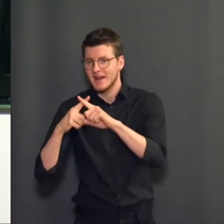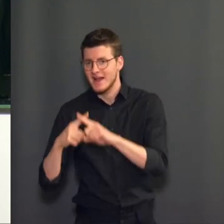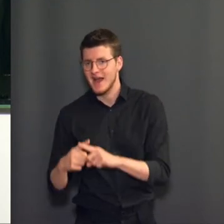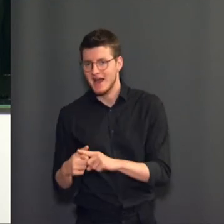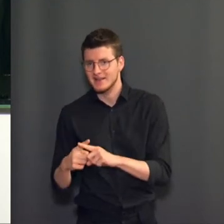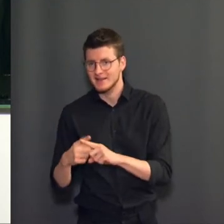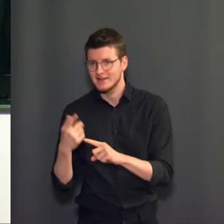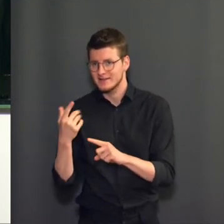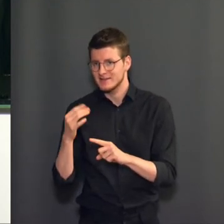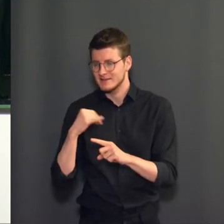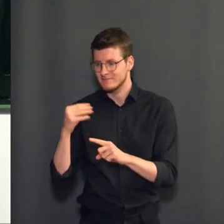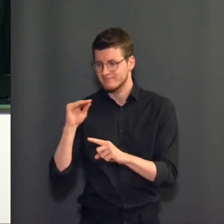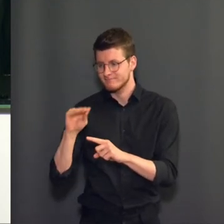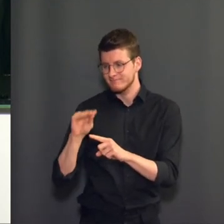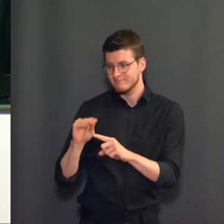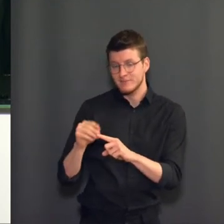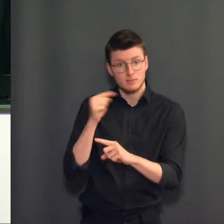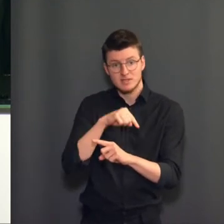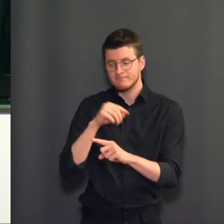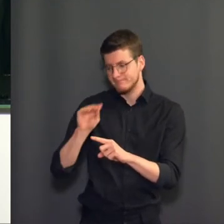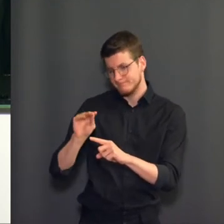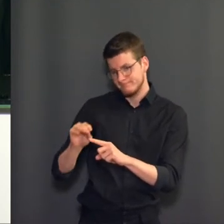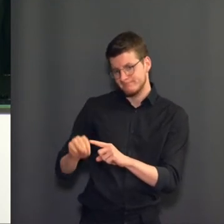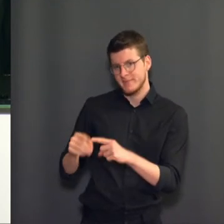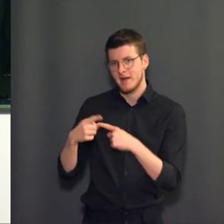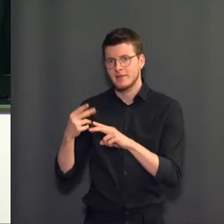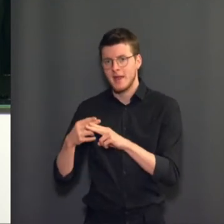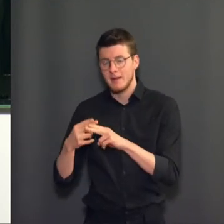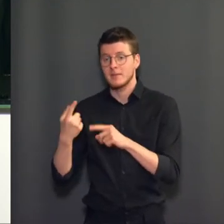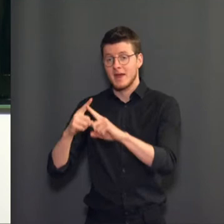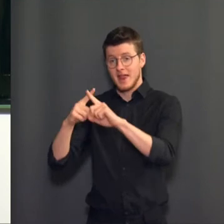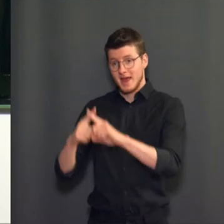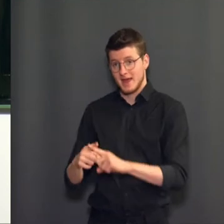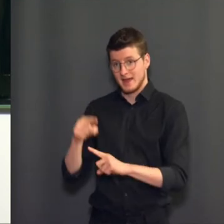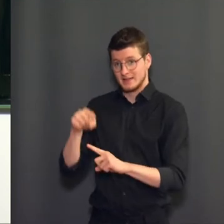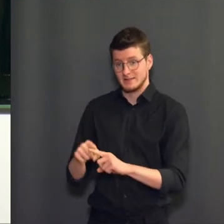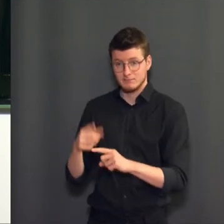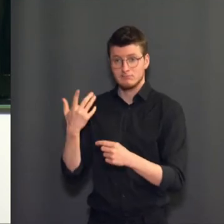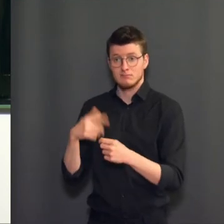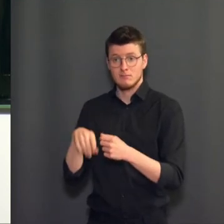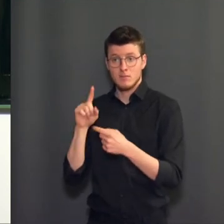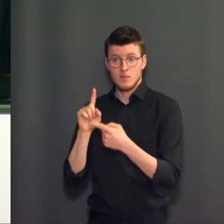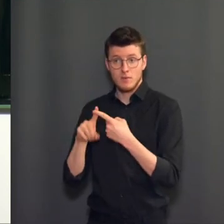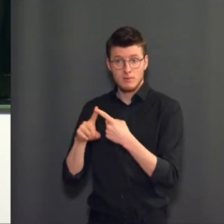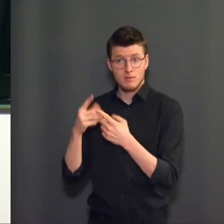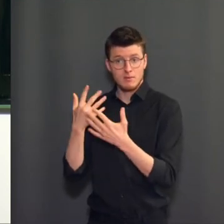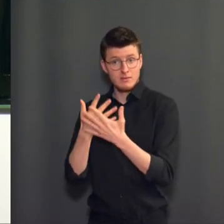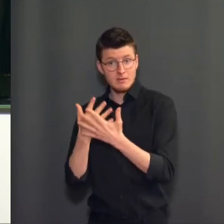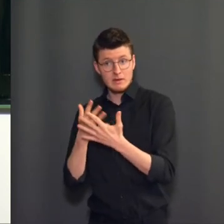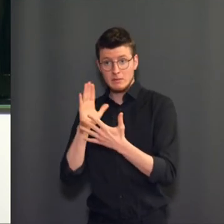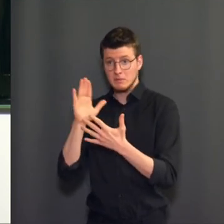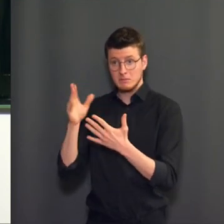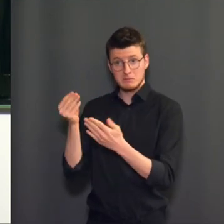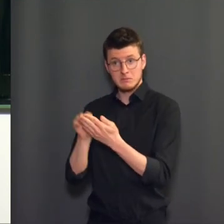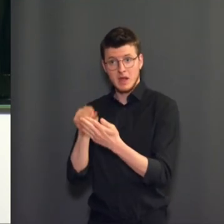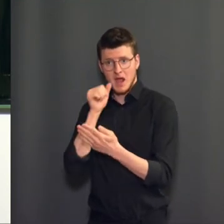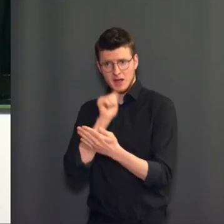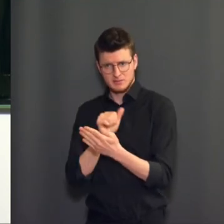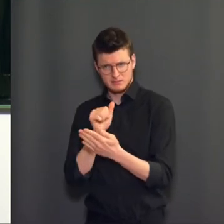staan de contactgegevens van de mensen die heel snel kunnen worden opgeroepen als er vaccins overblijven.